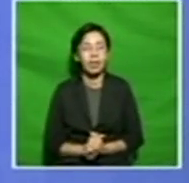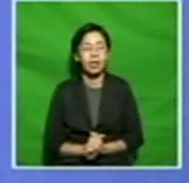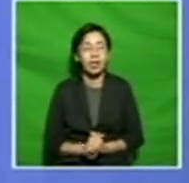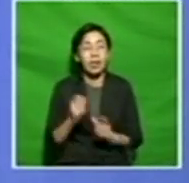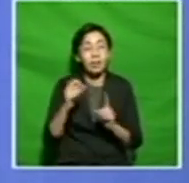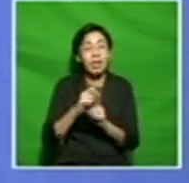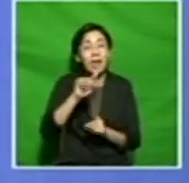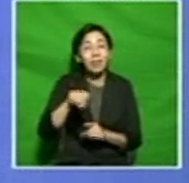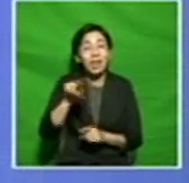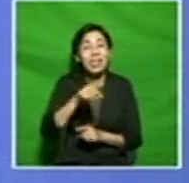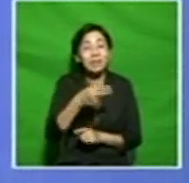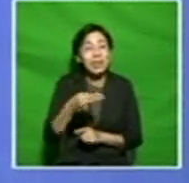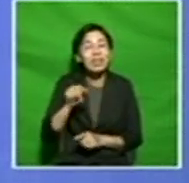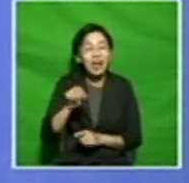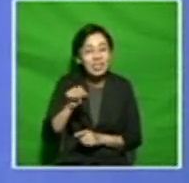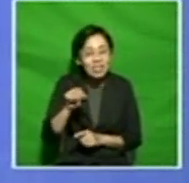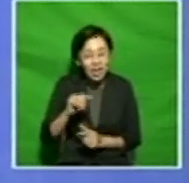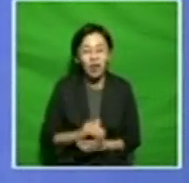health certificate